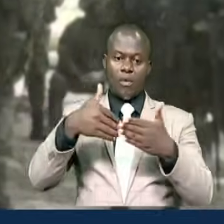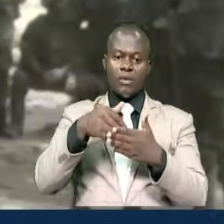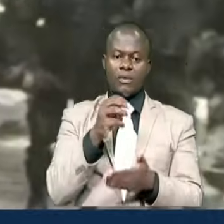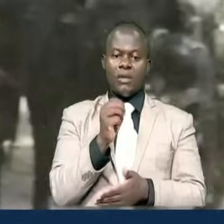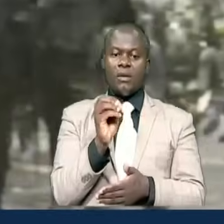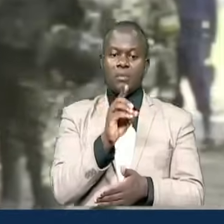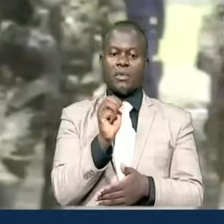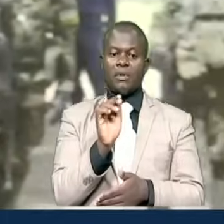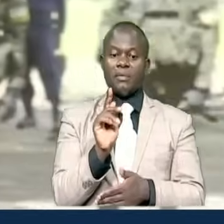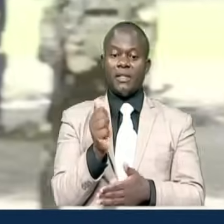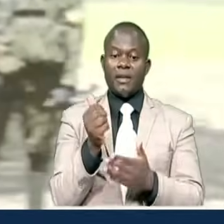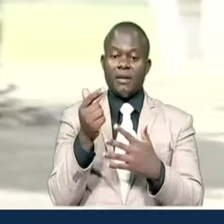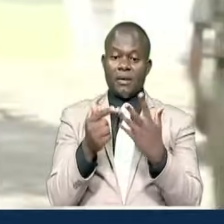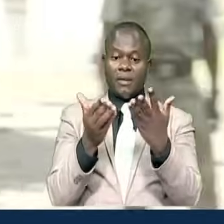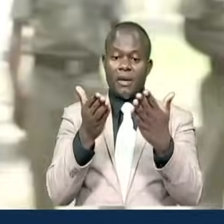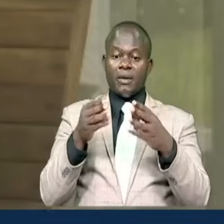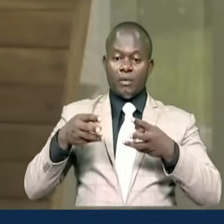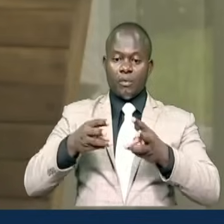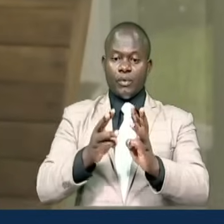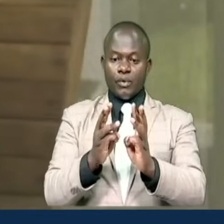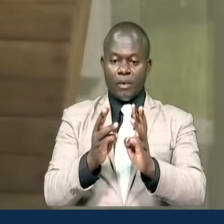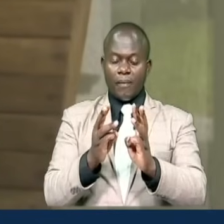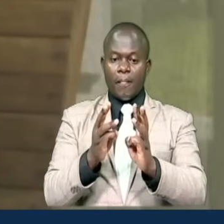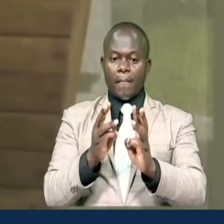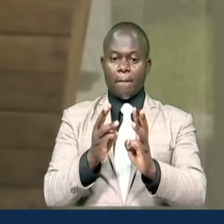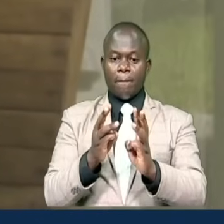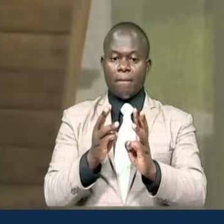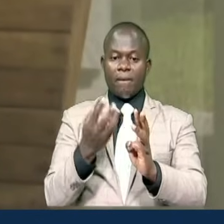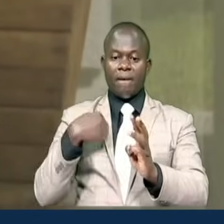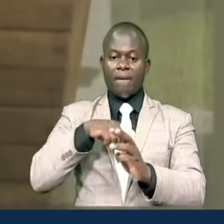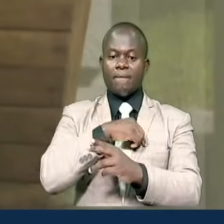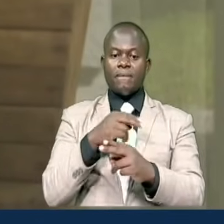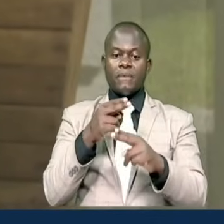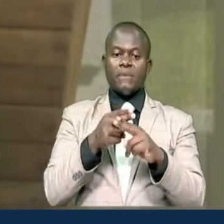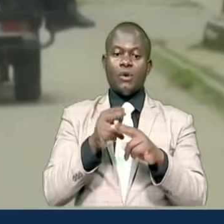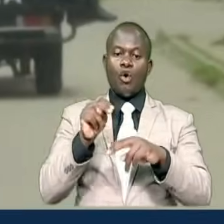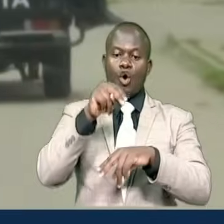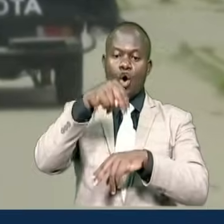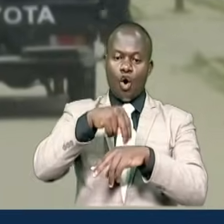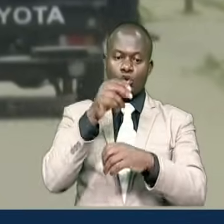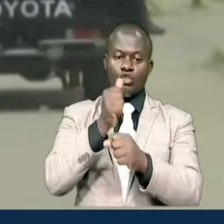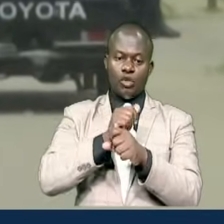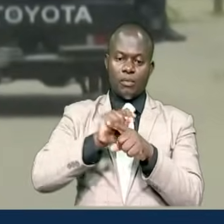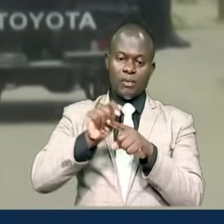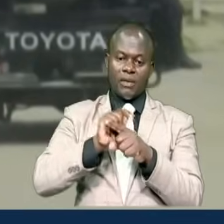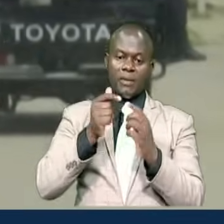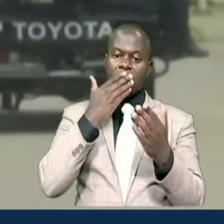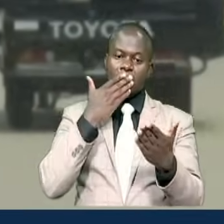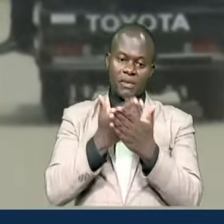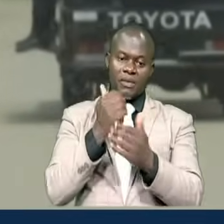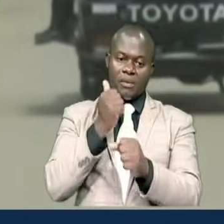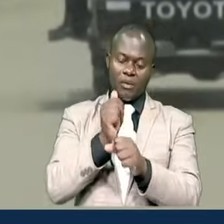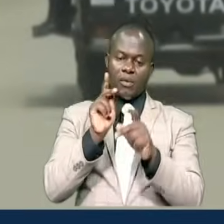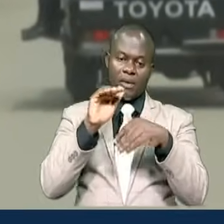Mozambique ibihari, ku buryo twe tubyita on job training, ibyo dukora byiza bikunzwe n'abaturage